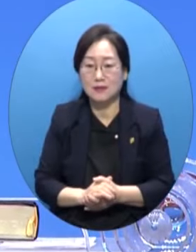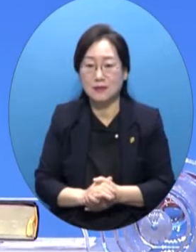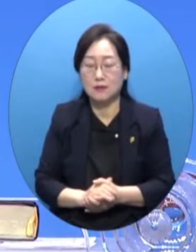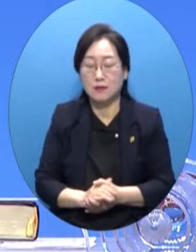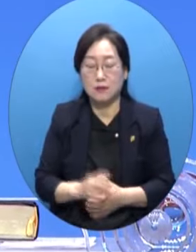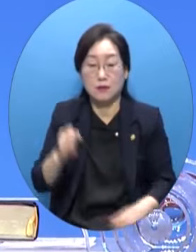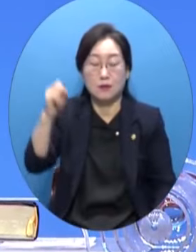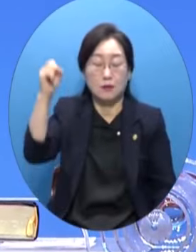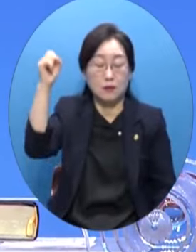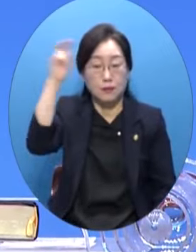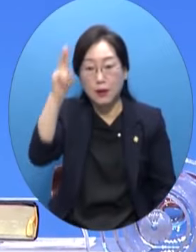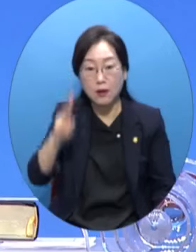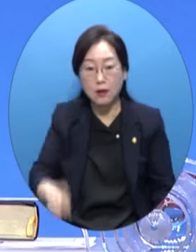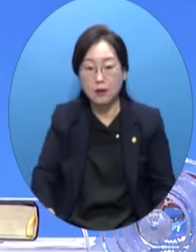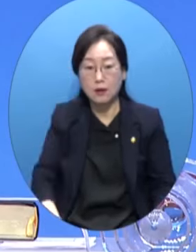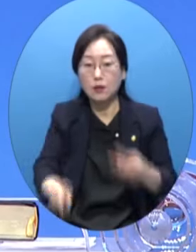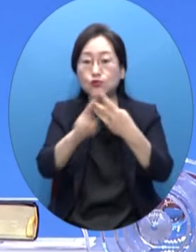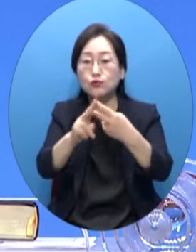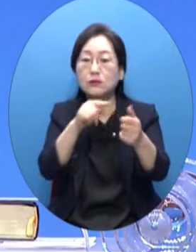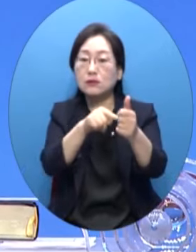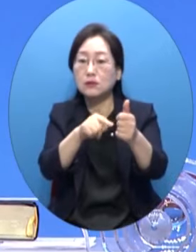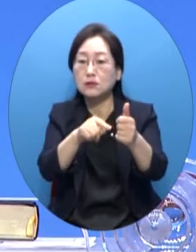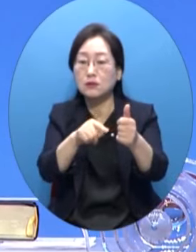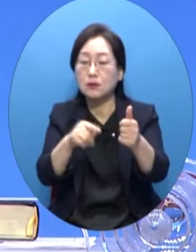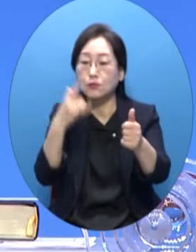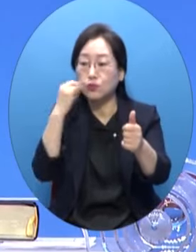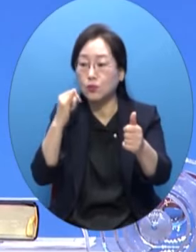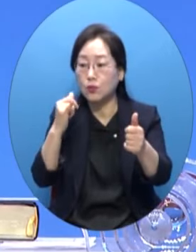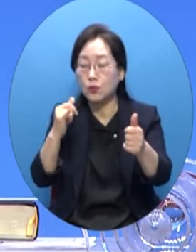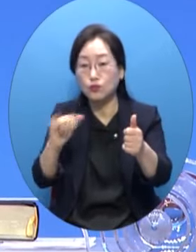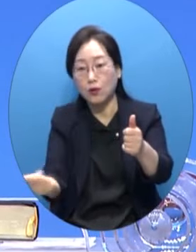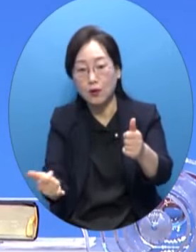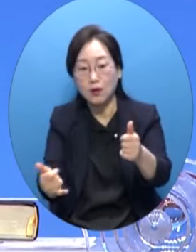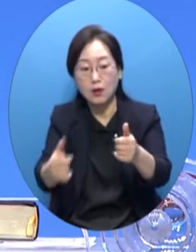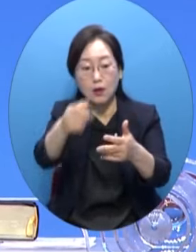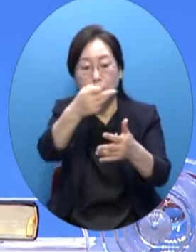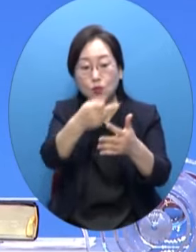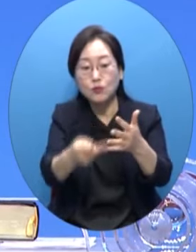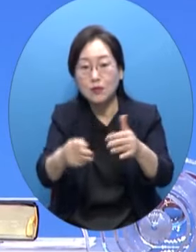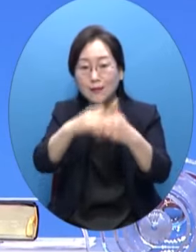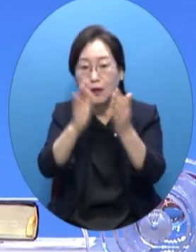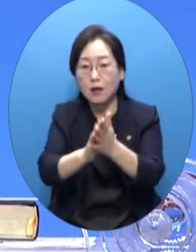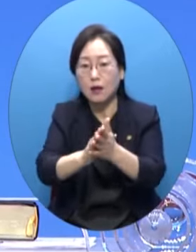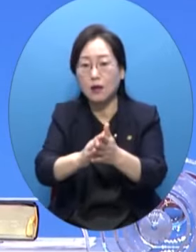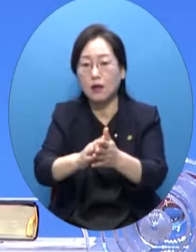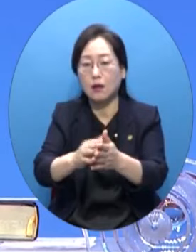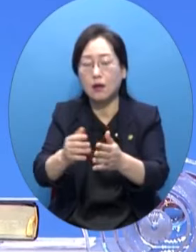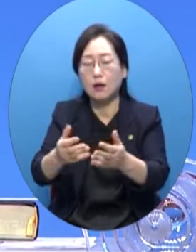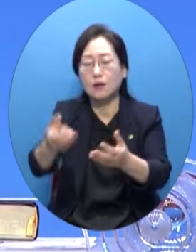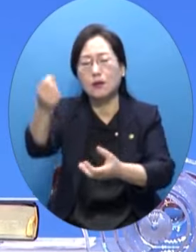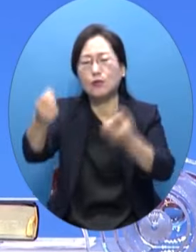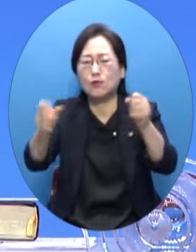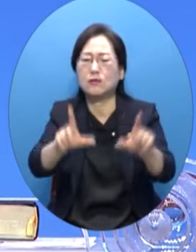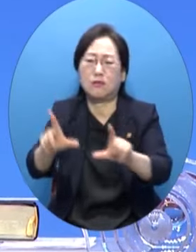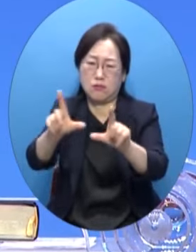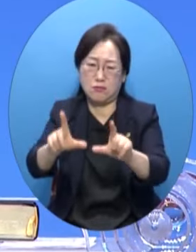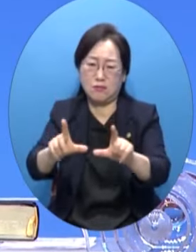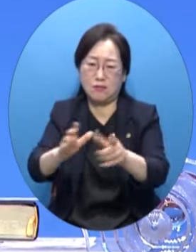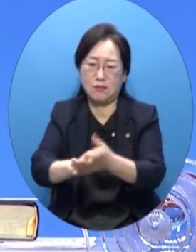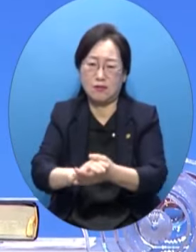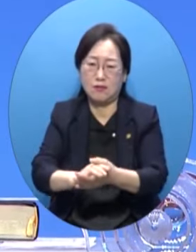졸지에 중학교 2학년이 소년가정이 됐습니다. 동생들이 여기저기 흩어져야 됐고 신문